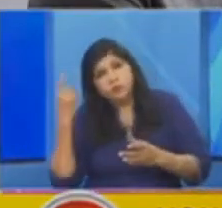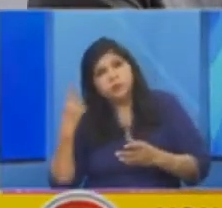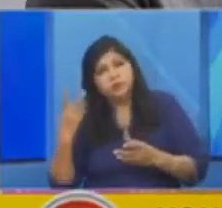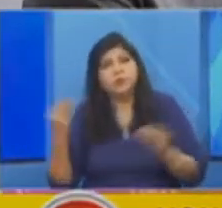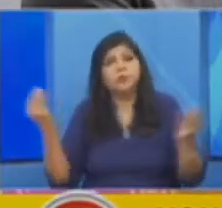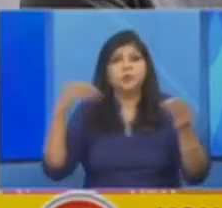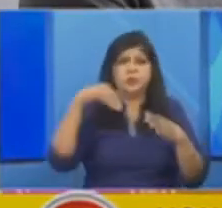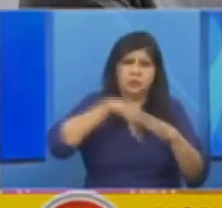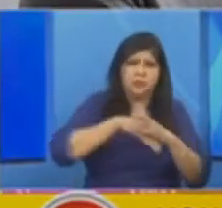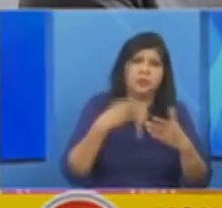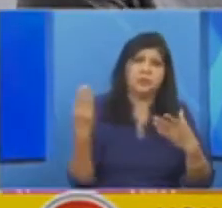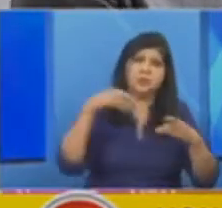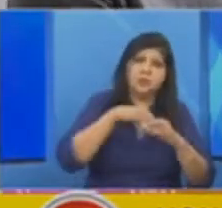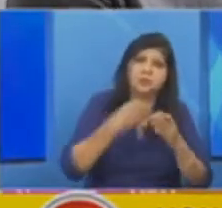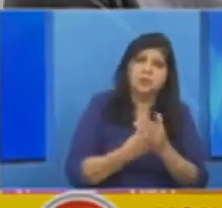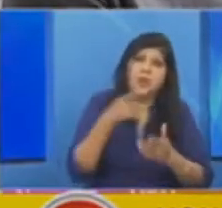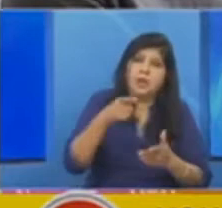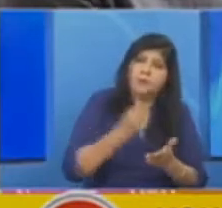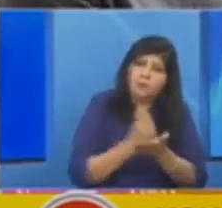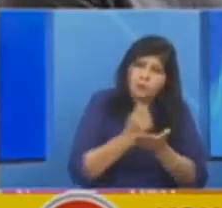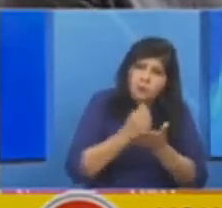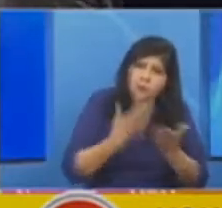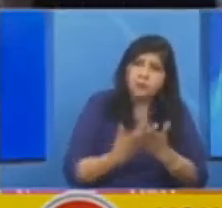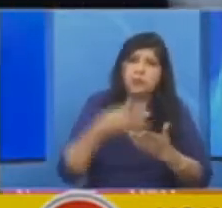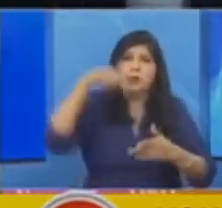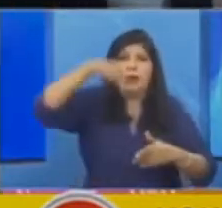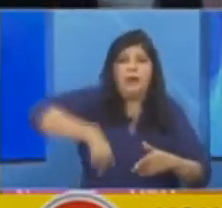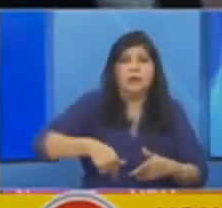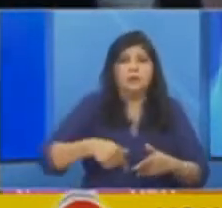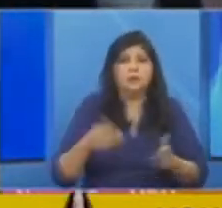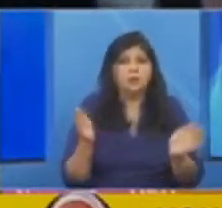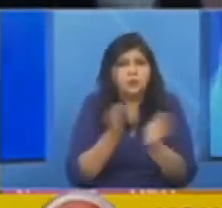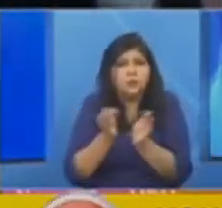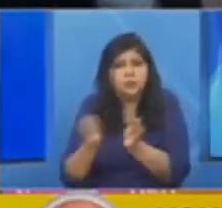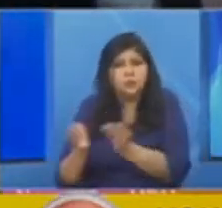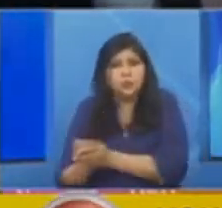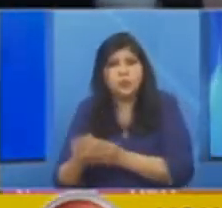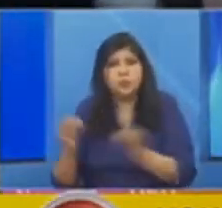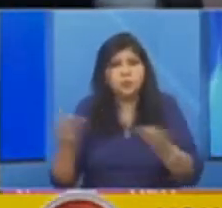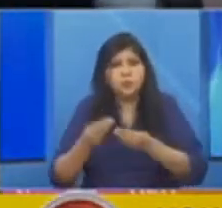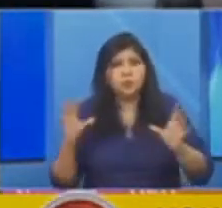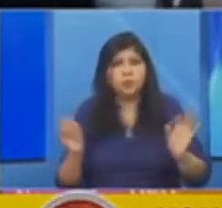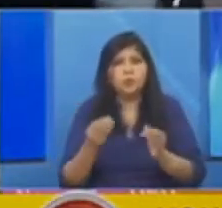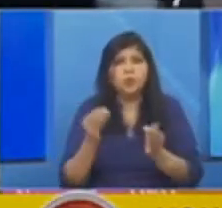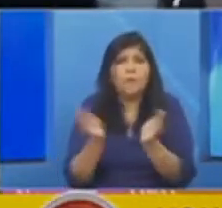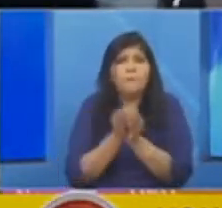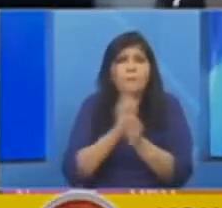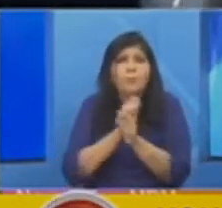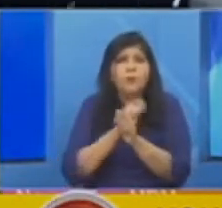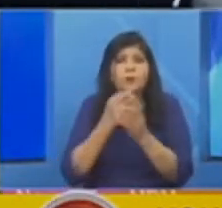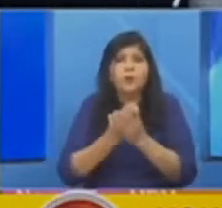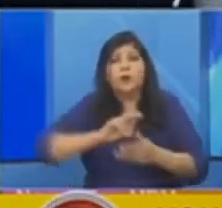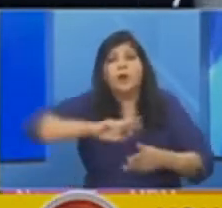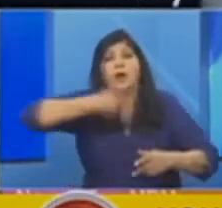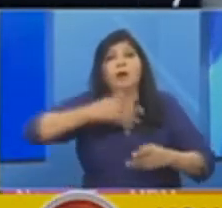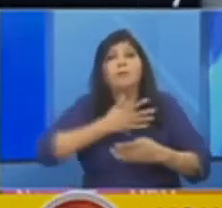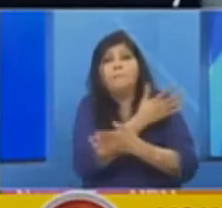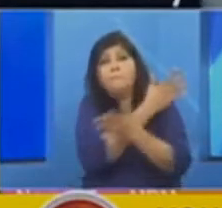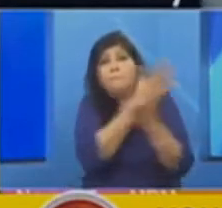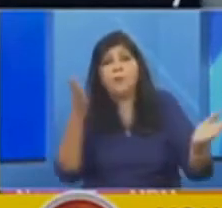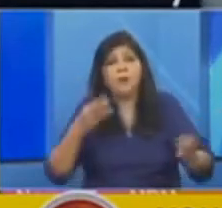implement करें, आपके प्रयास, आज के छोटे-छोटे start-ups, कल बड़ी-बड़ी कंपनियों में